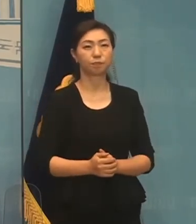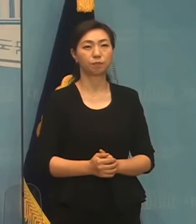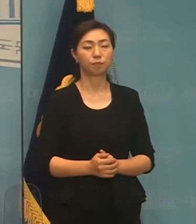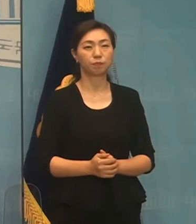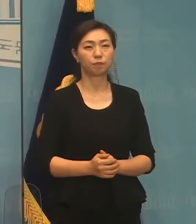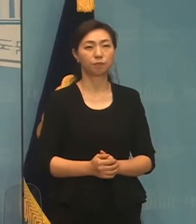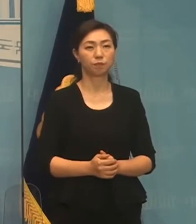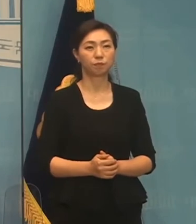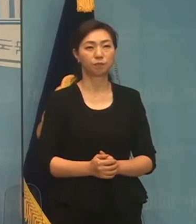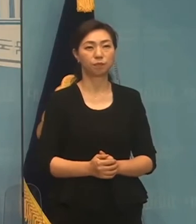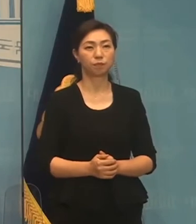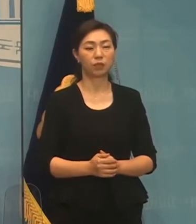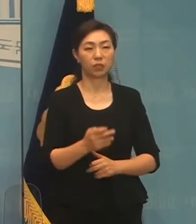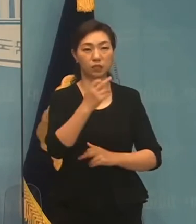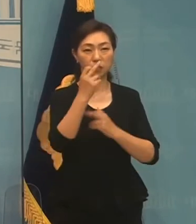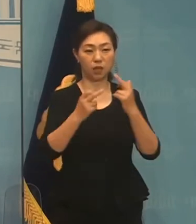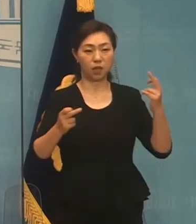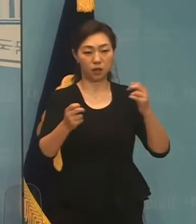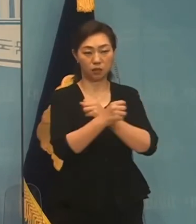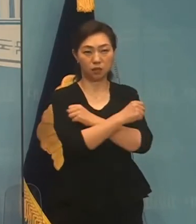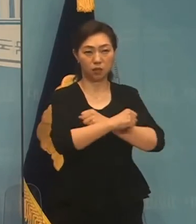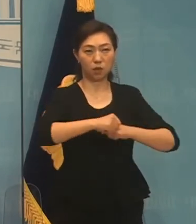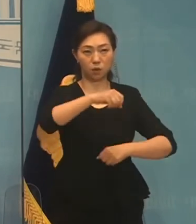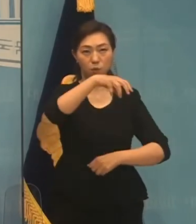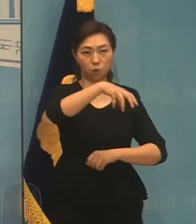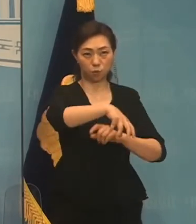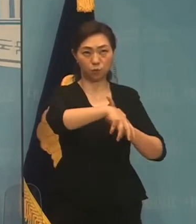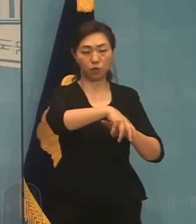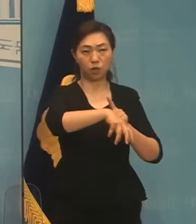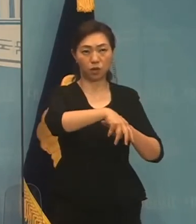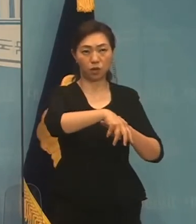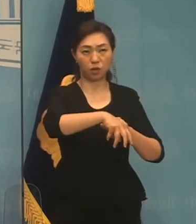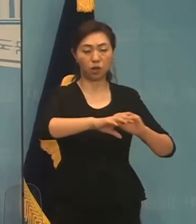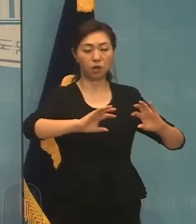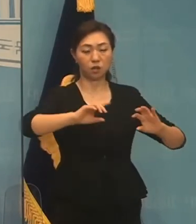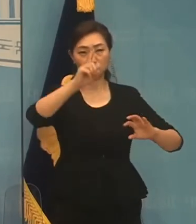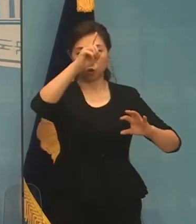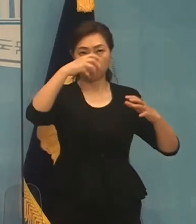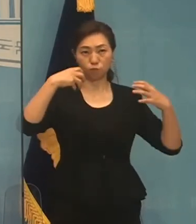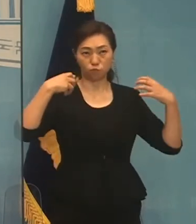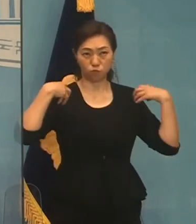임야의 국가 안보 시설,